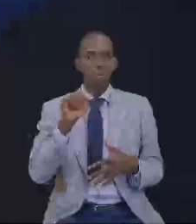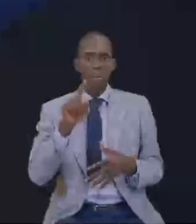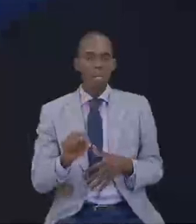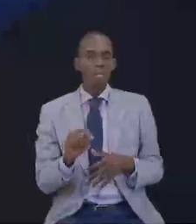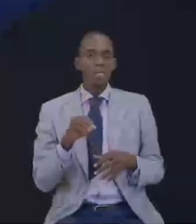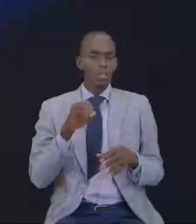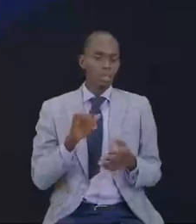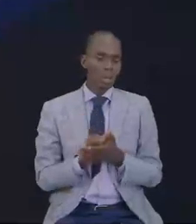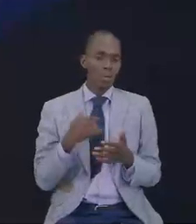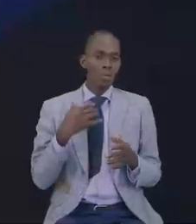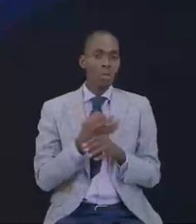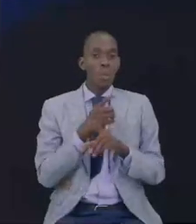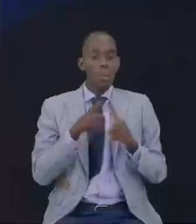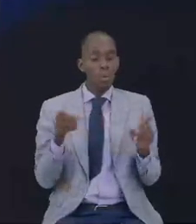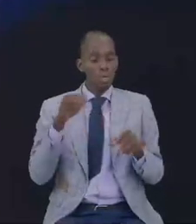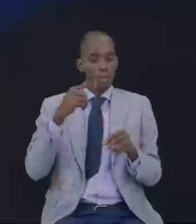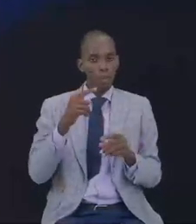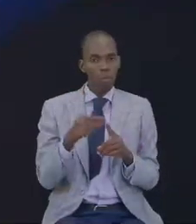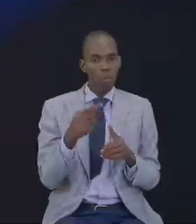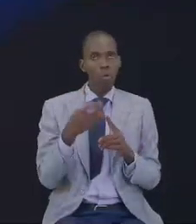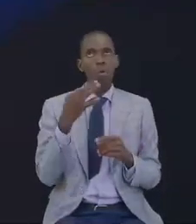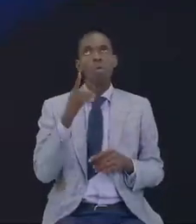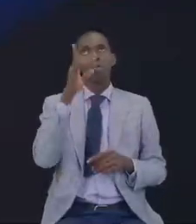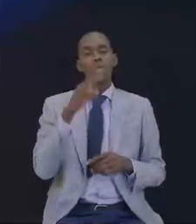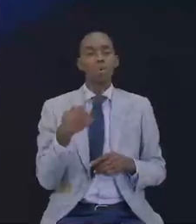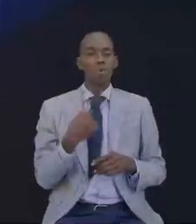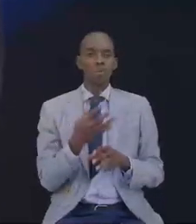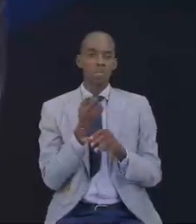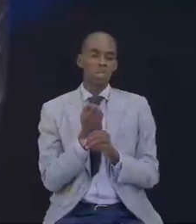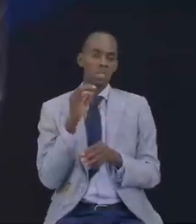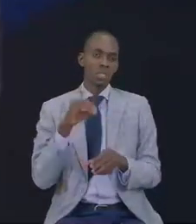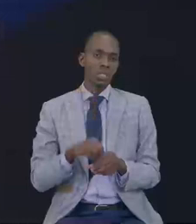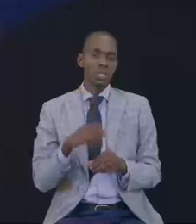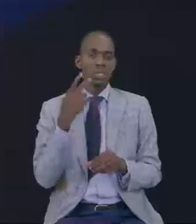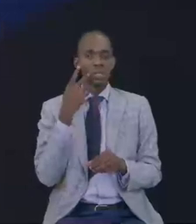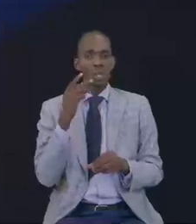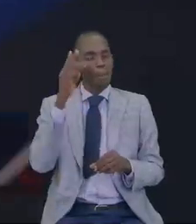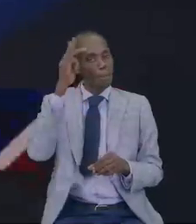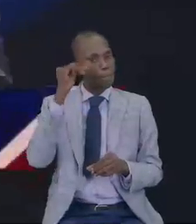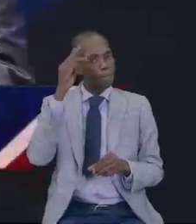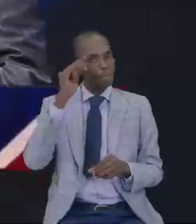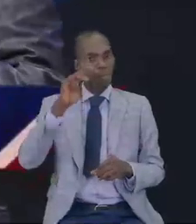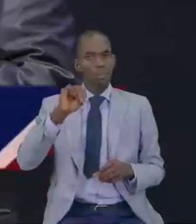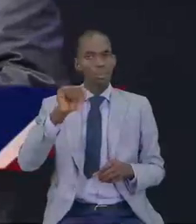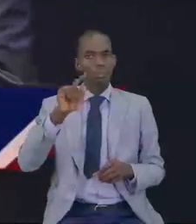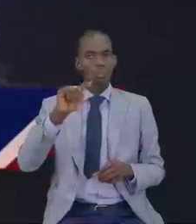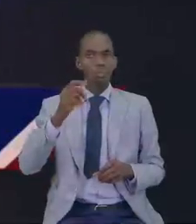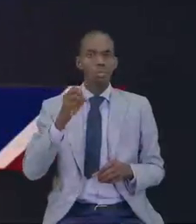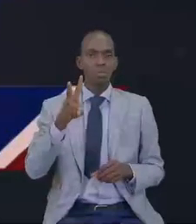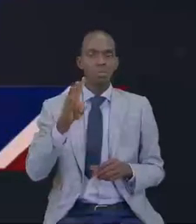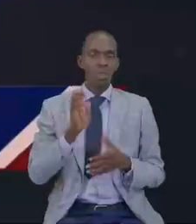nous recevons. En Matthieu chapitre 4, 4, Matthieu 4, 4